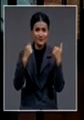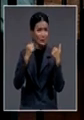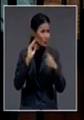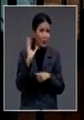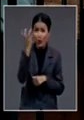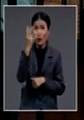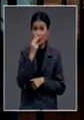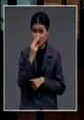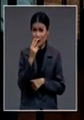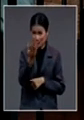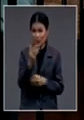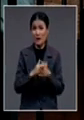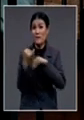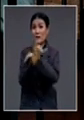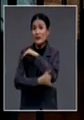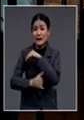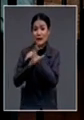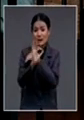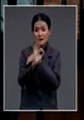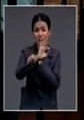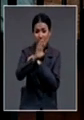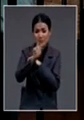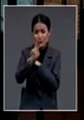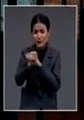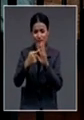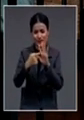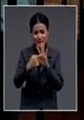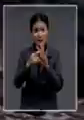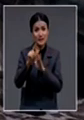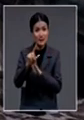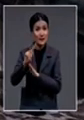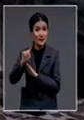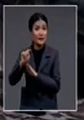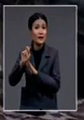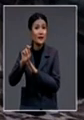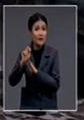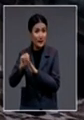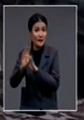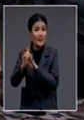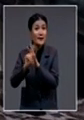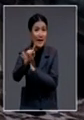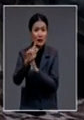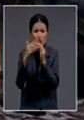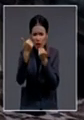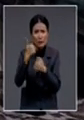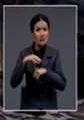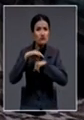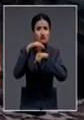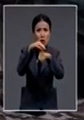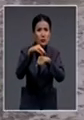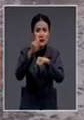งฟินสมชื่ออ ยากฟินต้องไปที่นี่ฟินแลนด์นะฮะฟินแลนด์เนี่ยล่าสุดเขาเป็นประเทศที่มีความสุขที่สุดในโลกนะครับใน